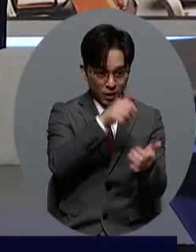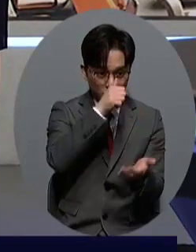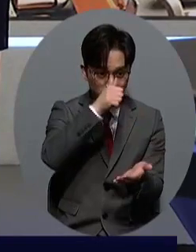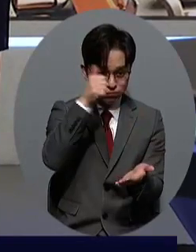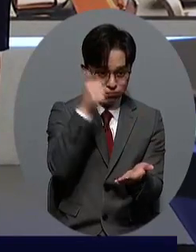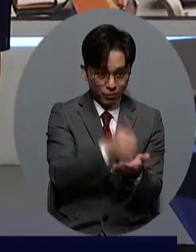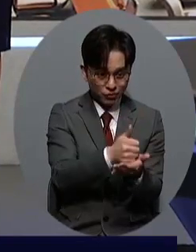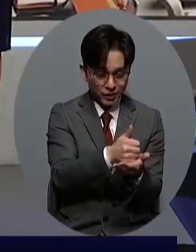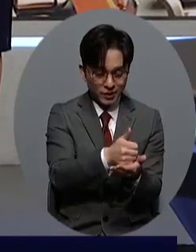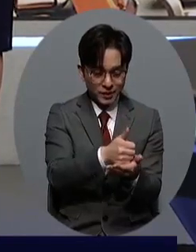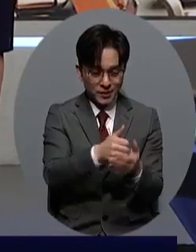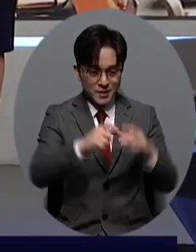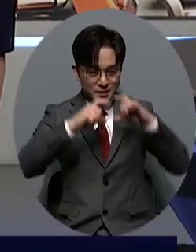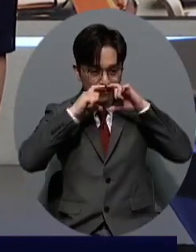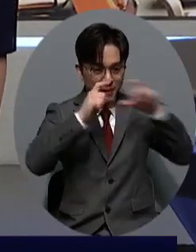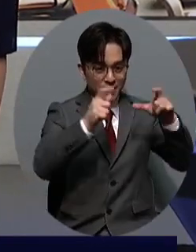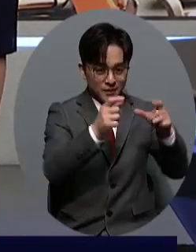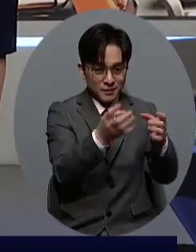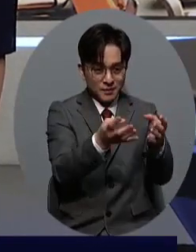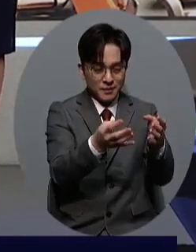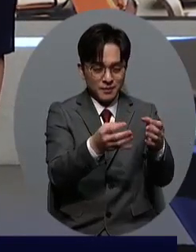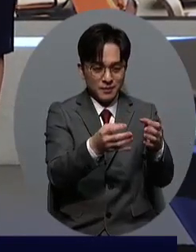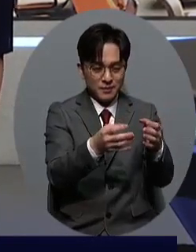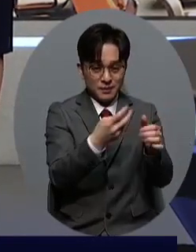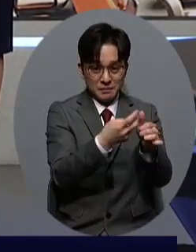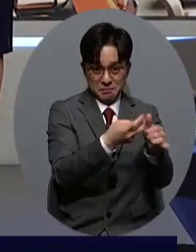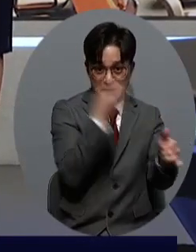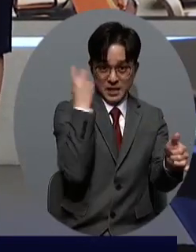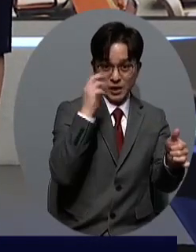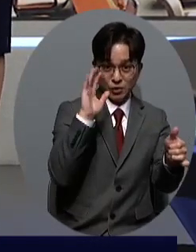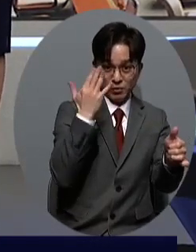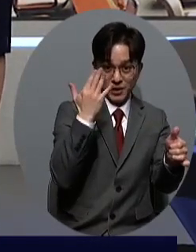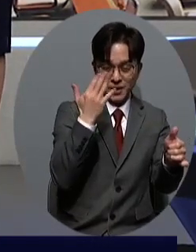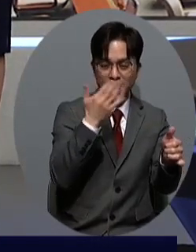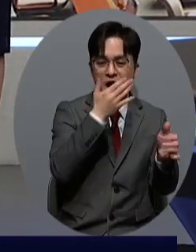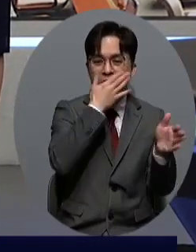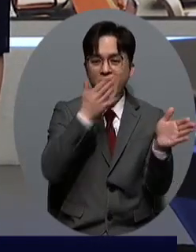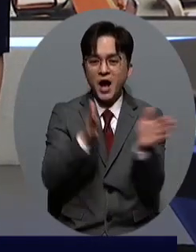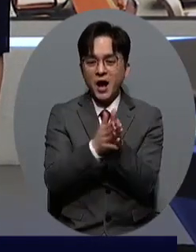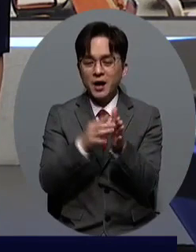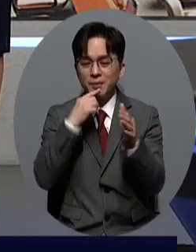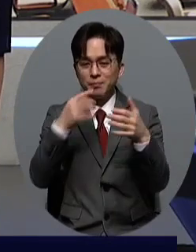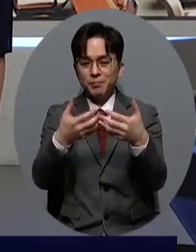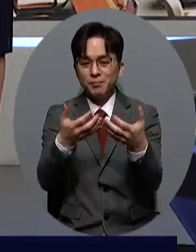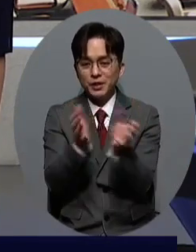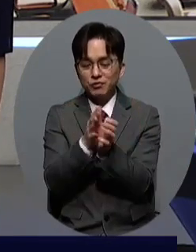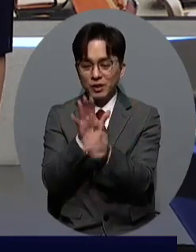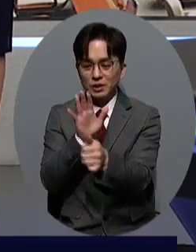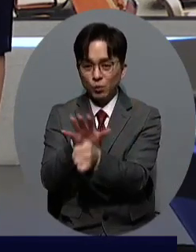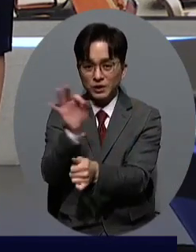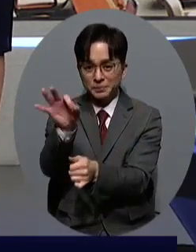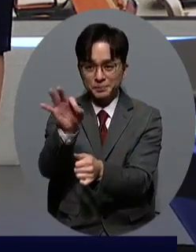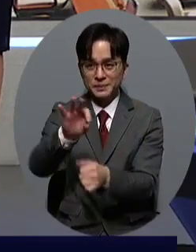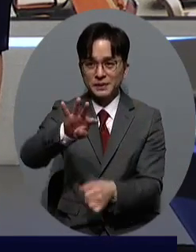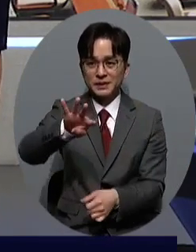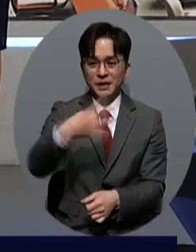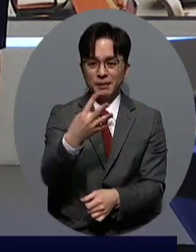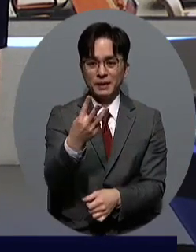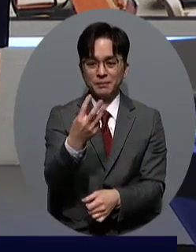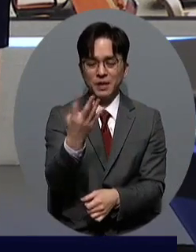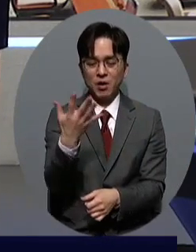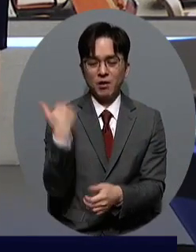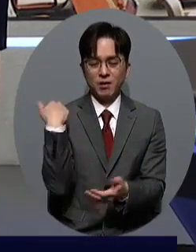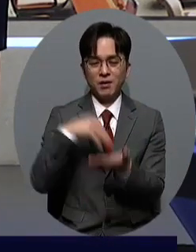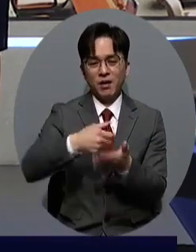당선 무효형이 확정되면 후보를 추천한 정당이 이 돈을 다시 돌려줘야 된다고 돼 있습니다. 즉 이 대표의